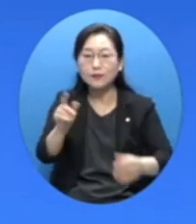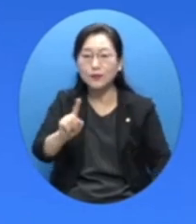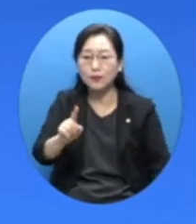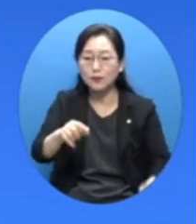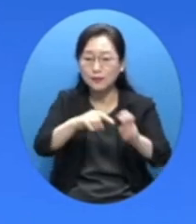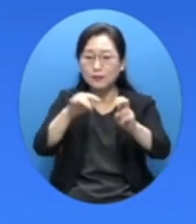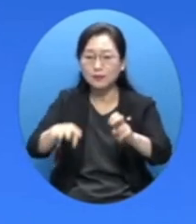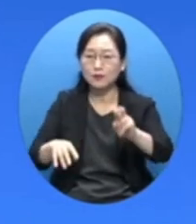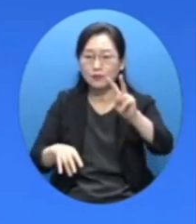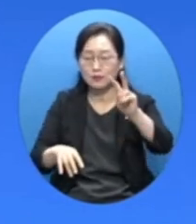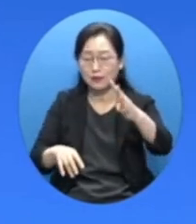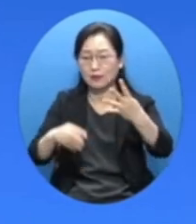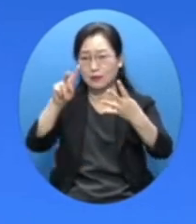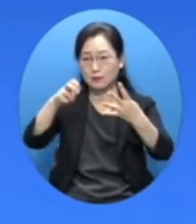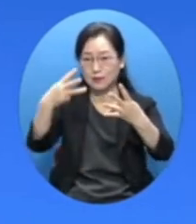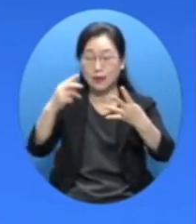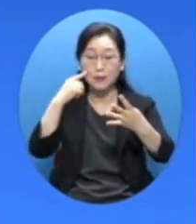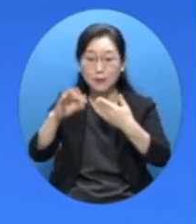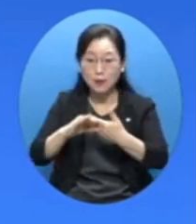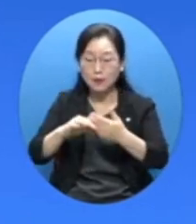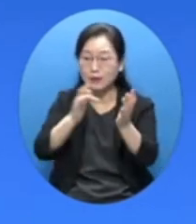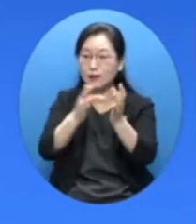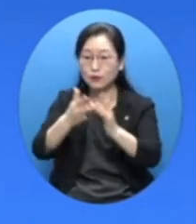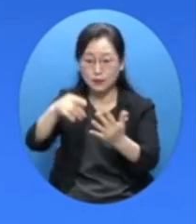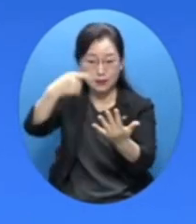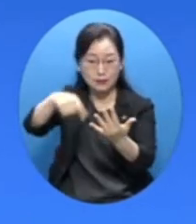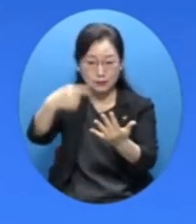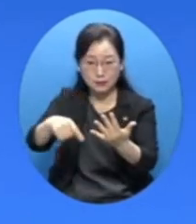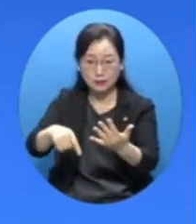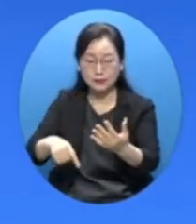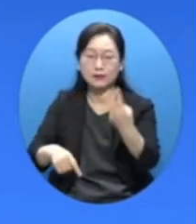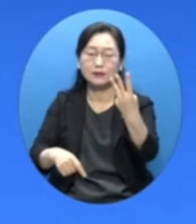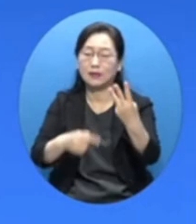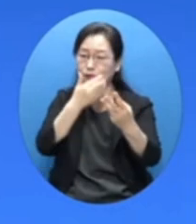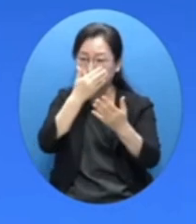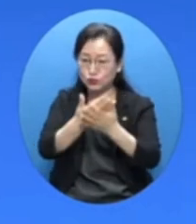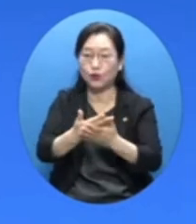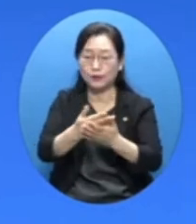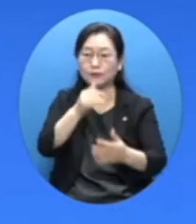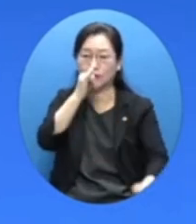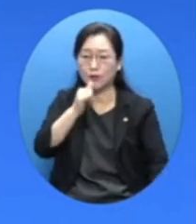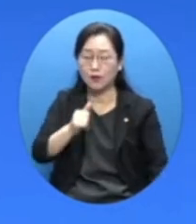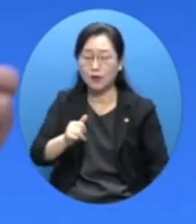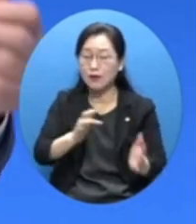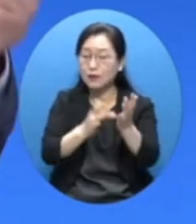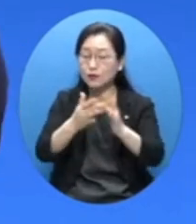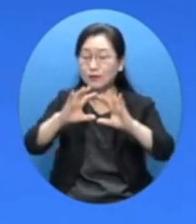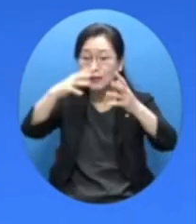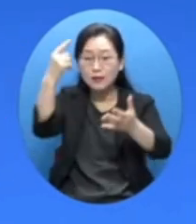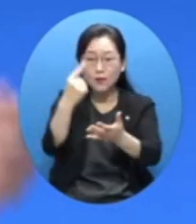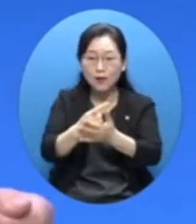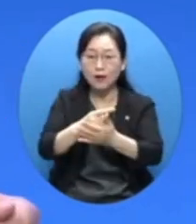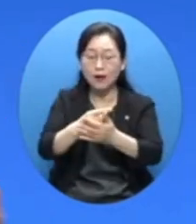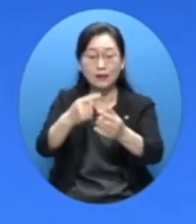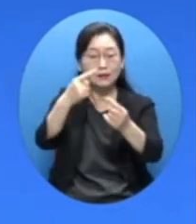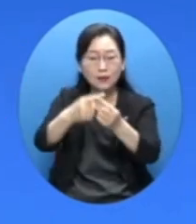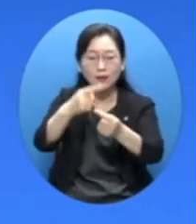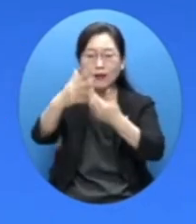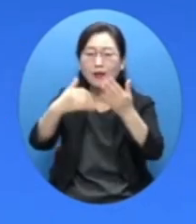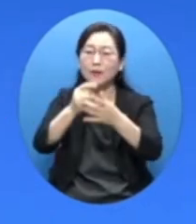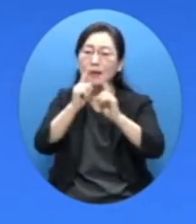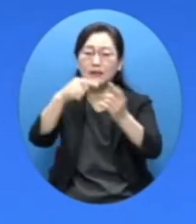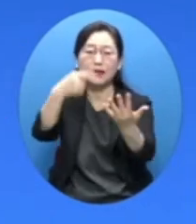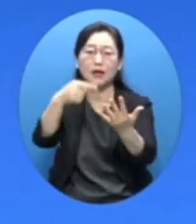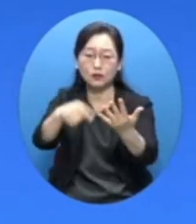마태복음 4장 23절에 예수님의 행하신 세 가지 중요한 일을 말씀합니다 예수께서이 땅에 오셔서 하나님 말씀을 가르치시고